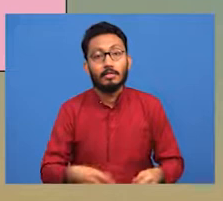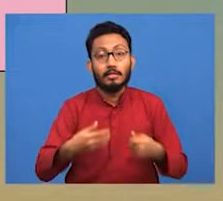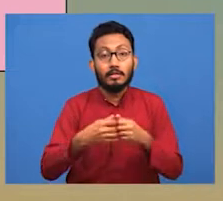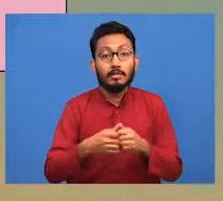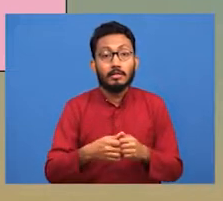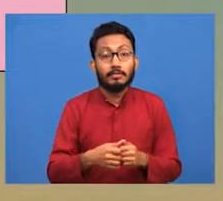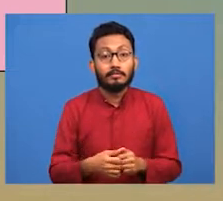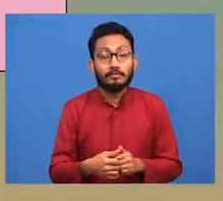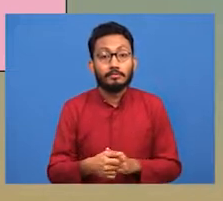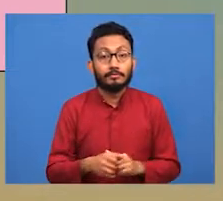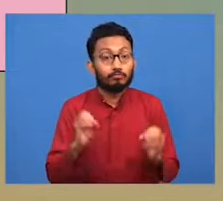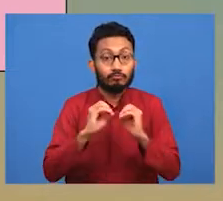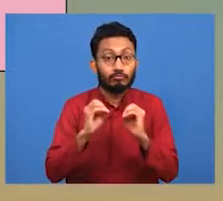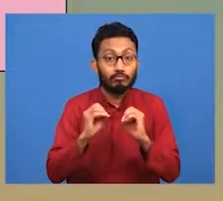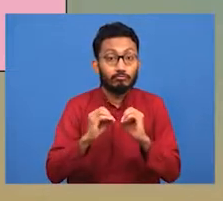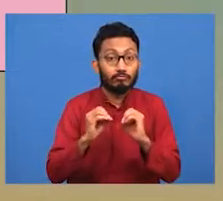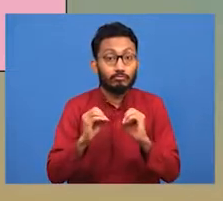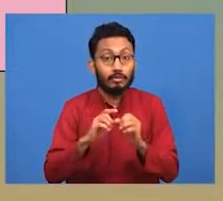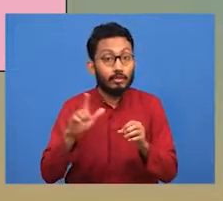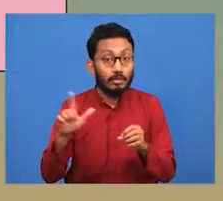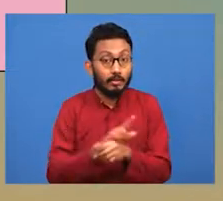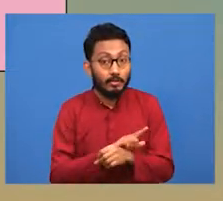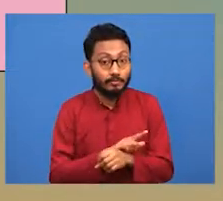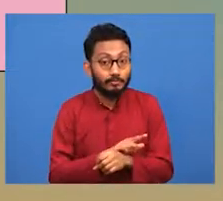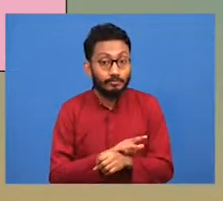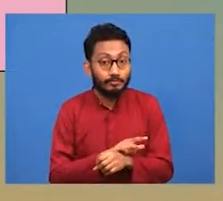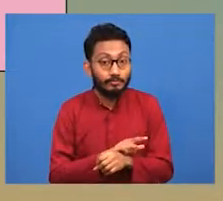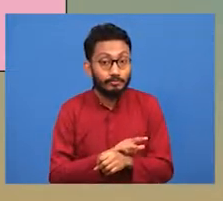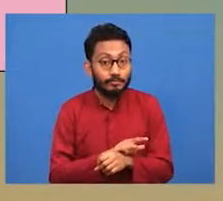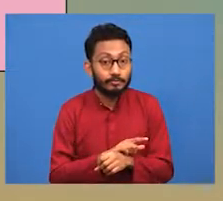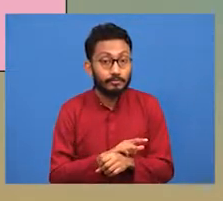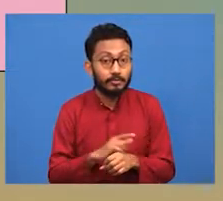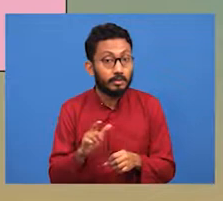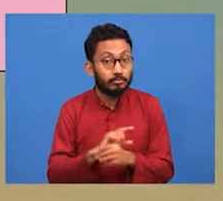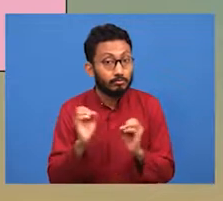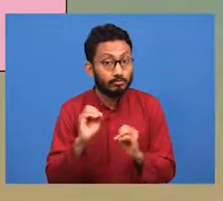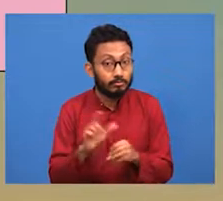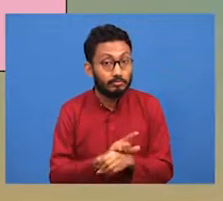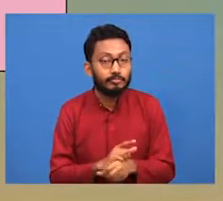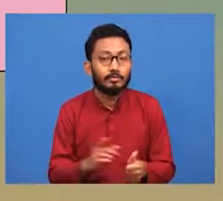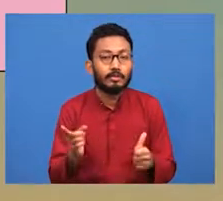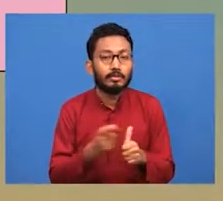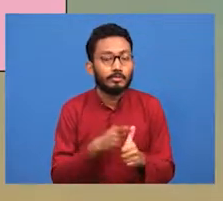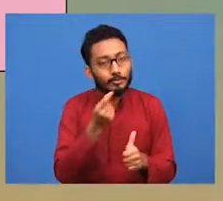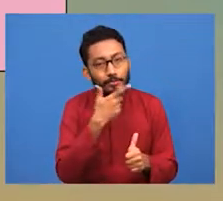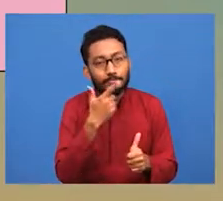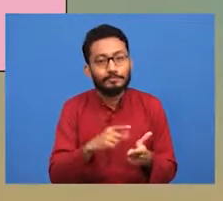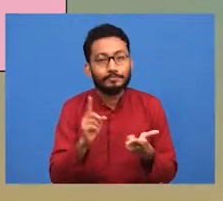Manakala, kata kerja aktif tak transitif tanpa pelengkap pula ialah tersenyum dan